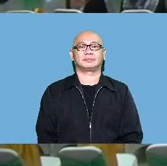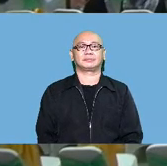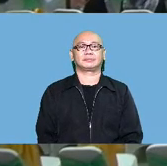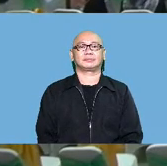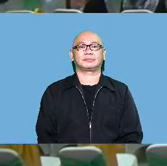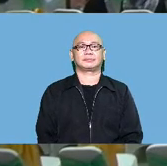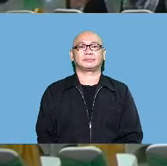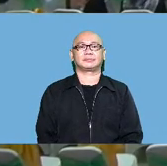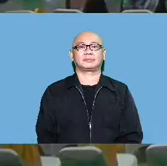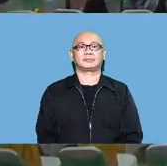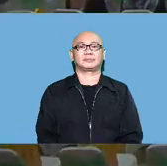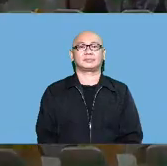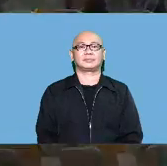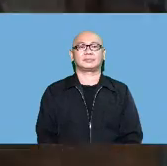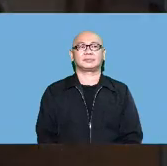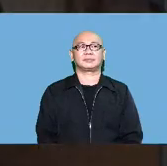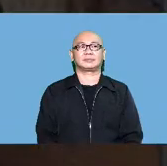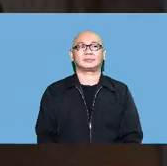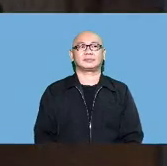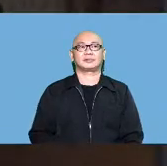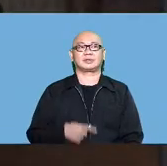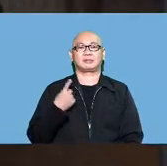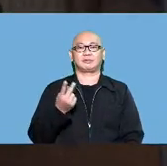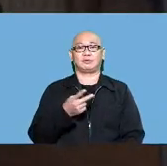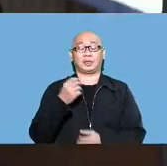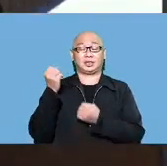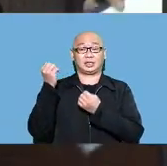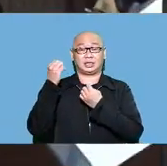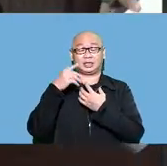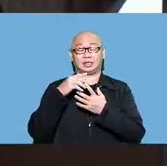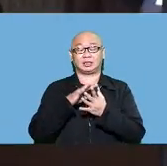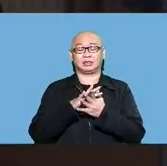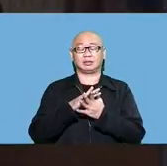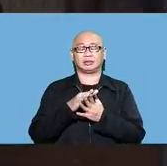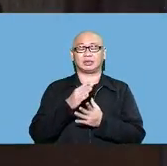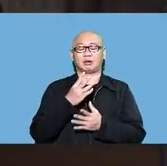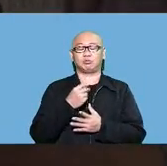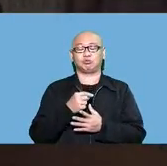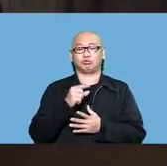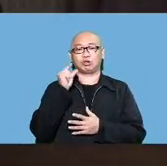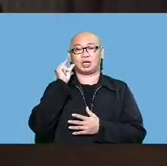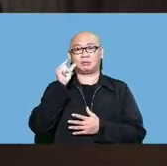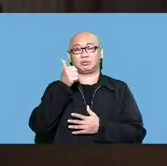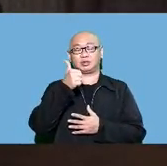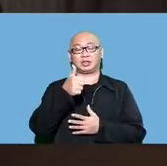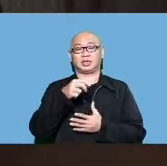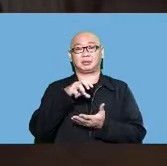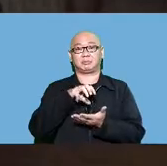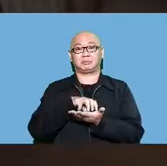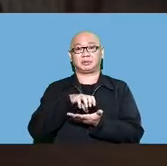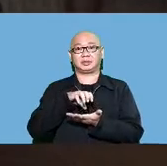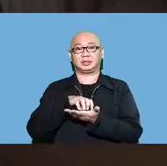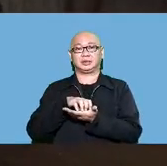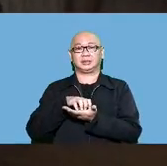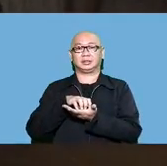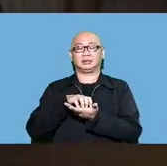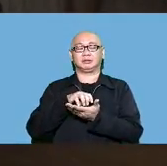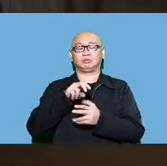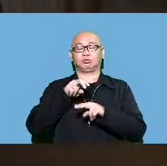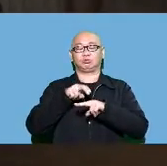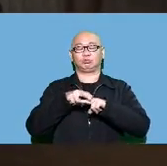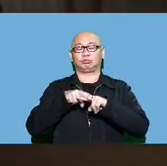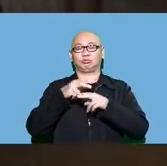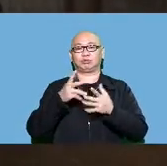Sekali lagi kami informasikan kepada seluruh tamu undangan, kami mohon untuk dapat menempatkan diri di tempat duduk yang telah